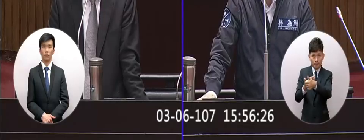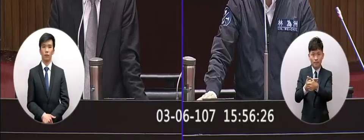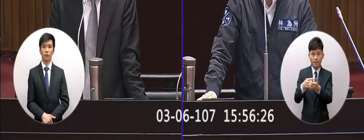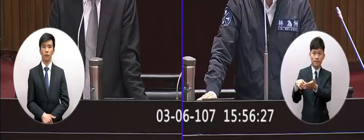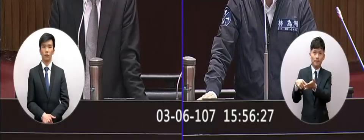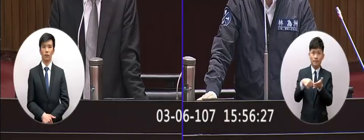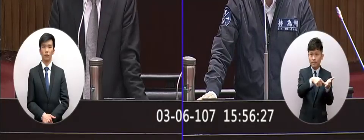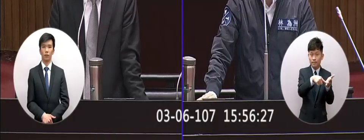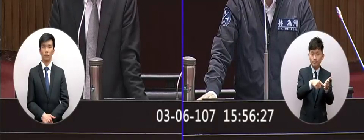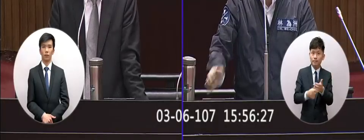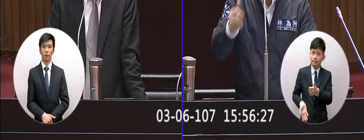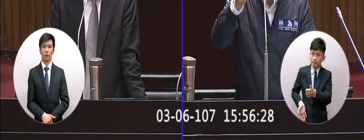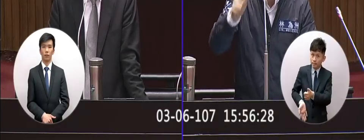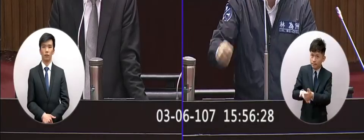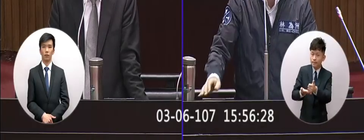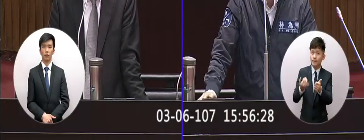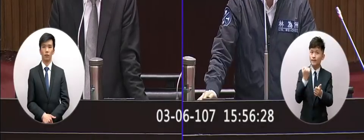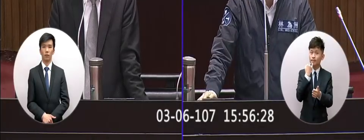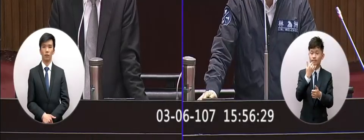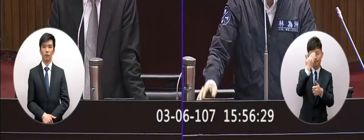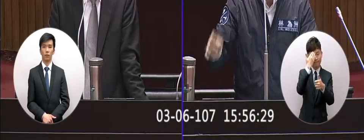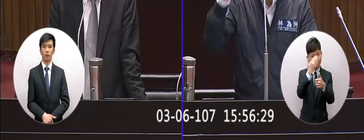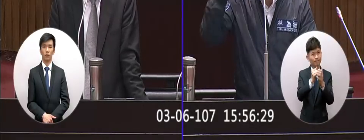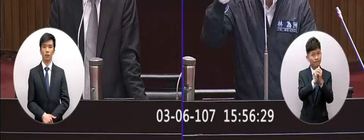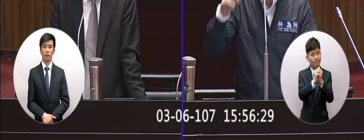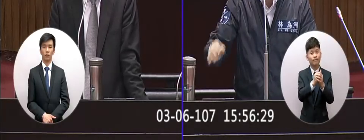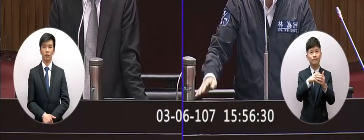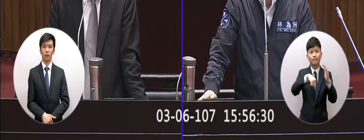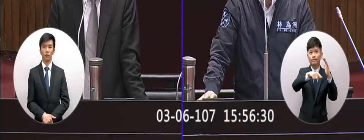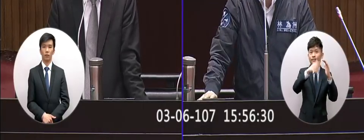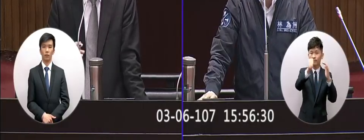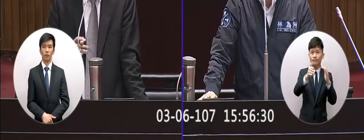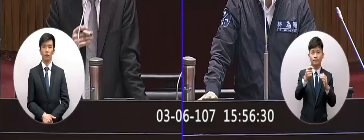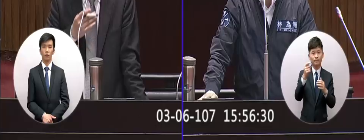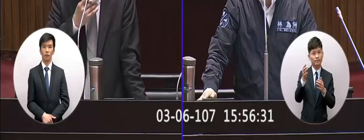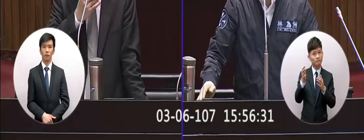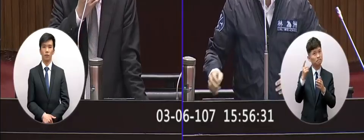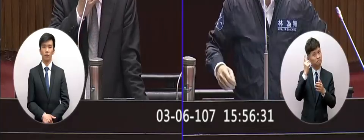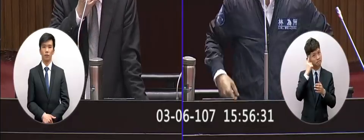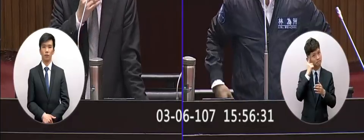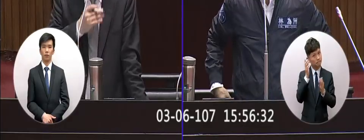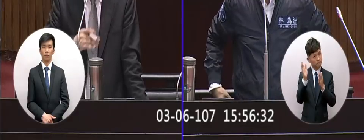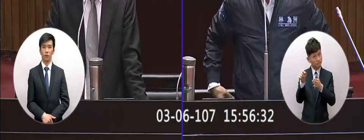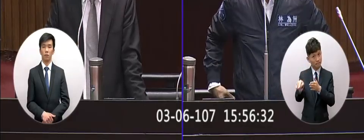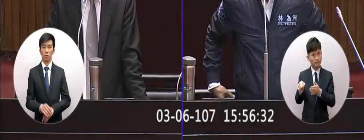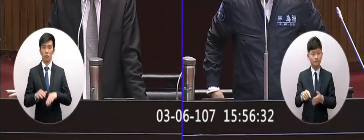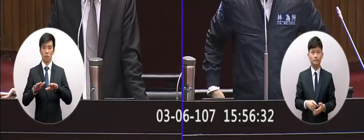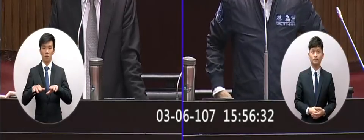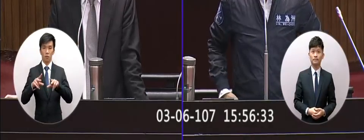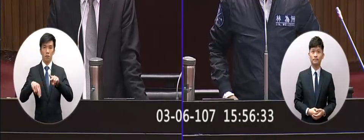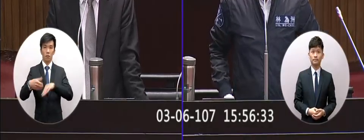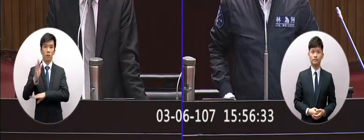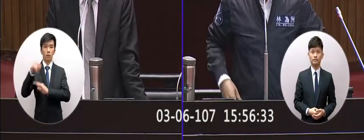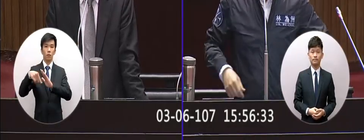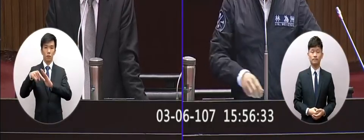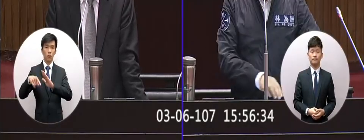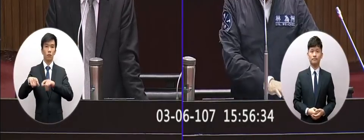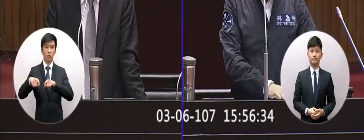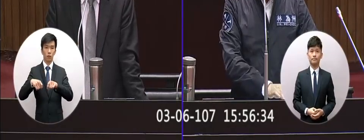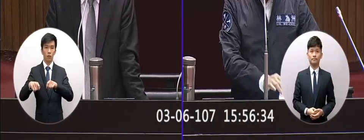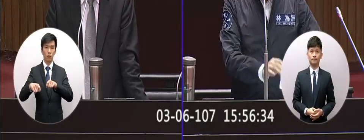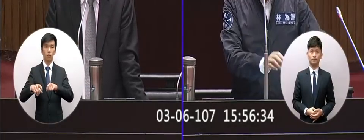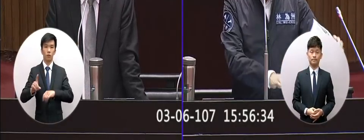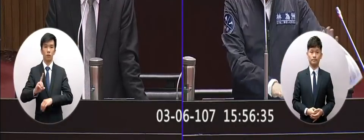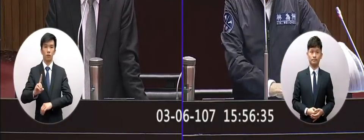励它。这个要拜托院长，也要从这个方向来思考。 目前行政院的规划